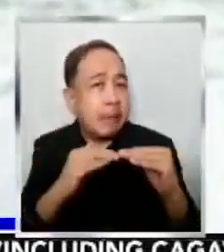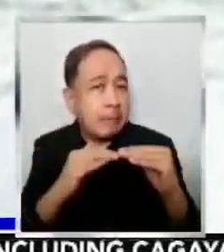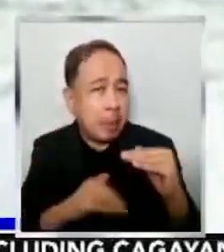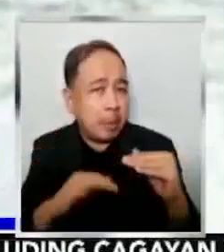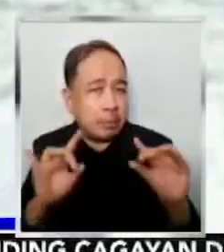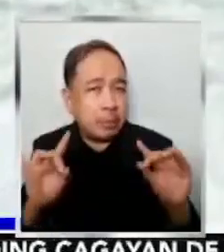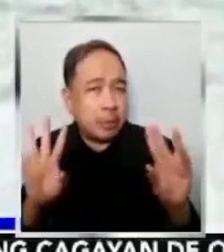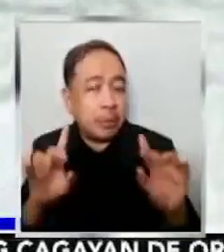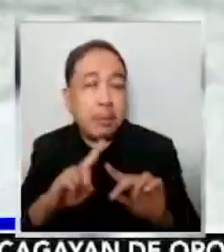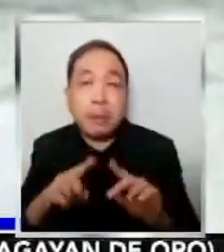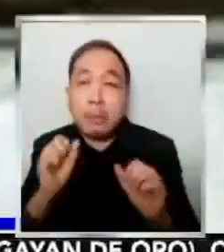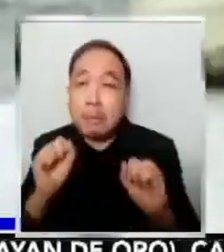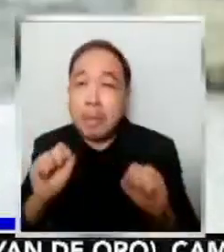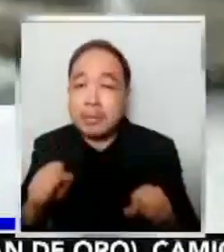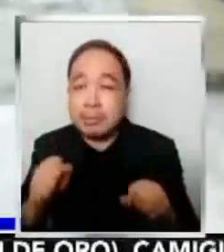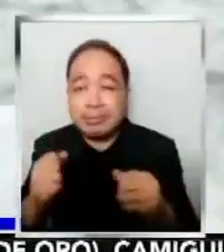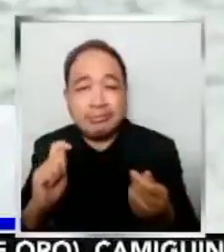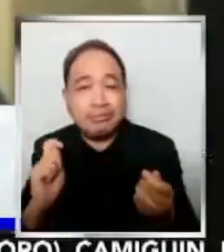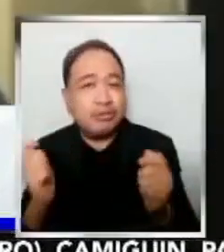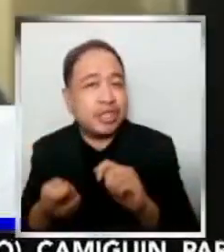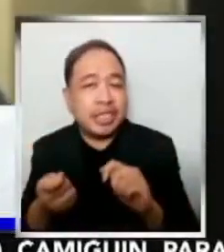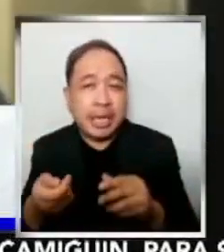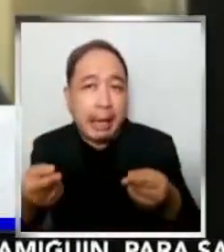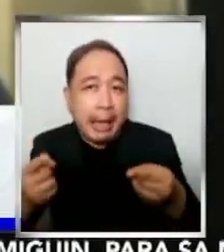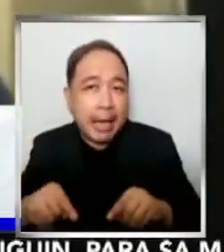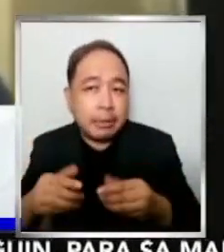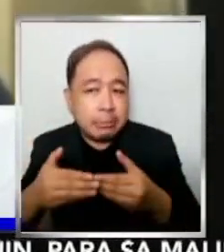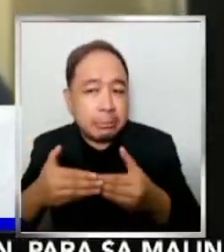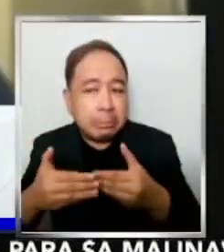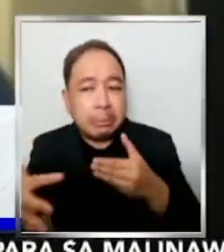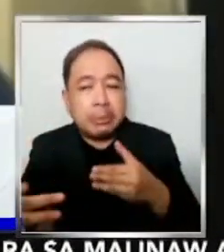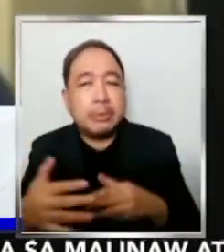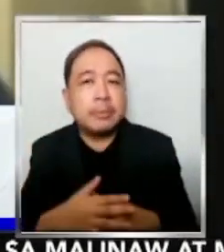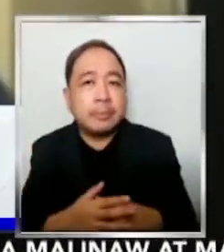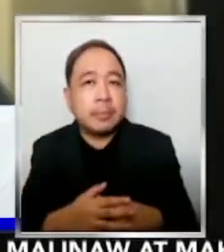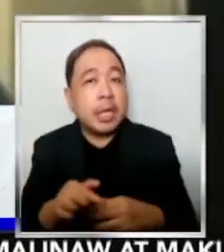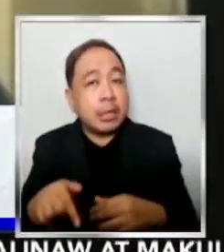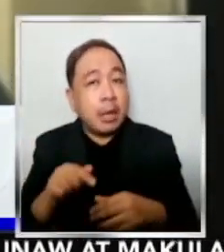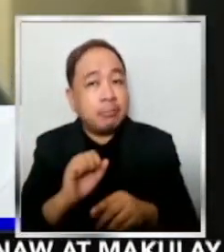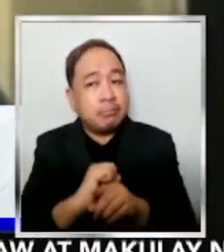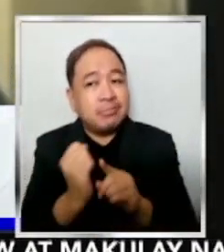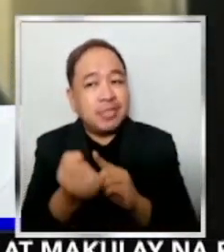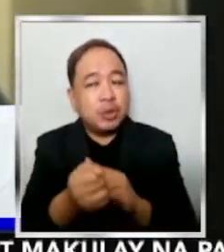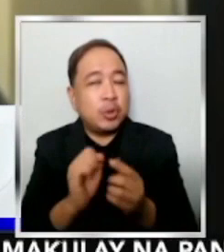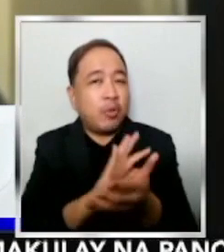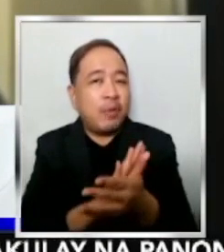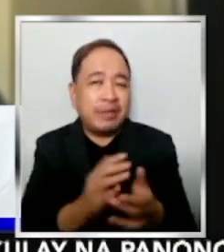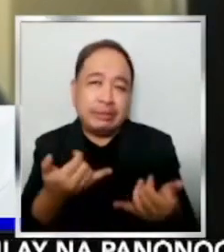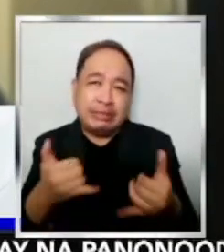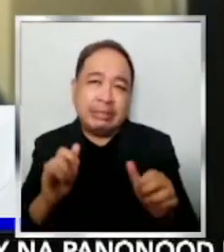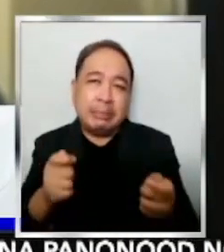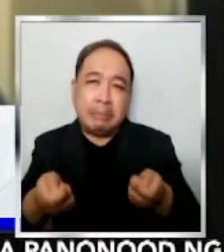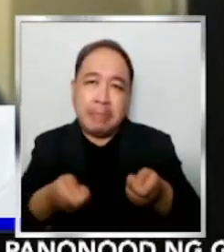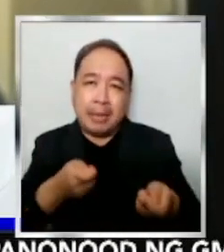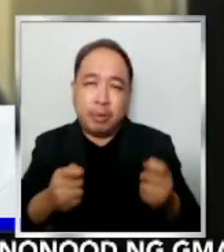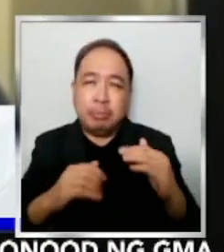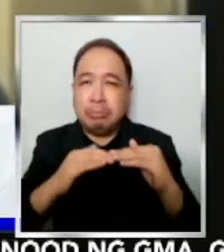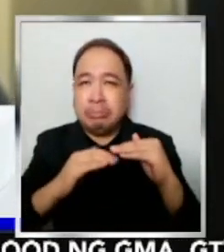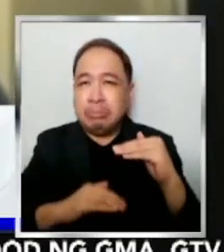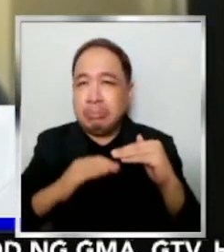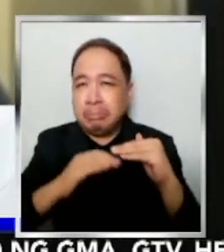sa mga darating na linggo. And while the situation is still manageable in the NCR and we remain at low risk, there's